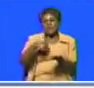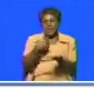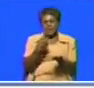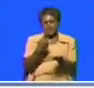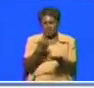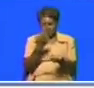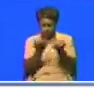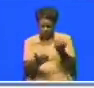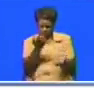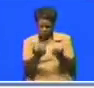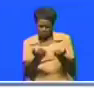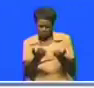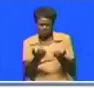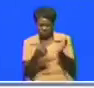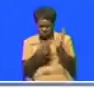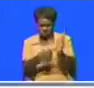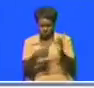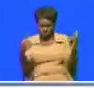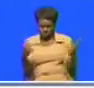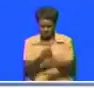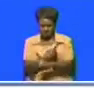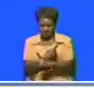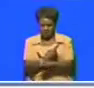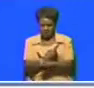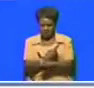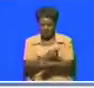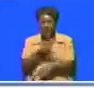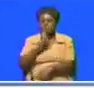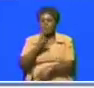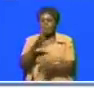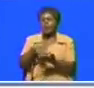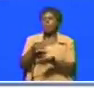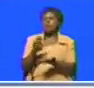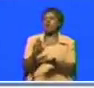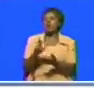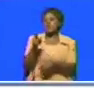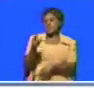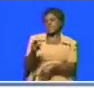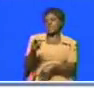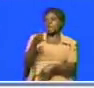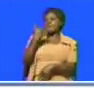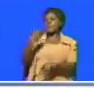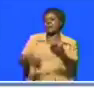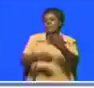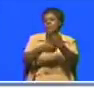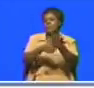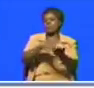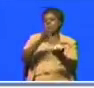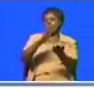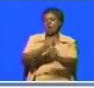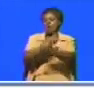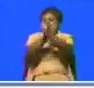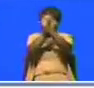pia inaweza kuleta sura tofauti ambapo isemekane kwamba vitisho vimezidi. Kwa hivyo huyu alfa aongezewe ulinzi. Kama